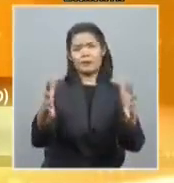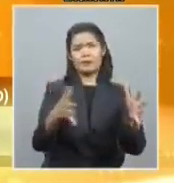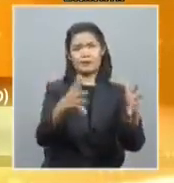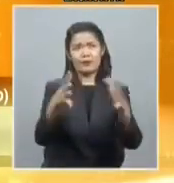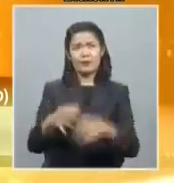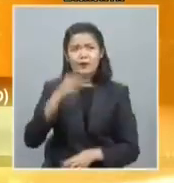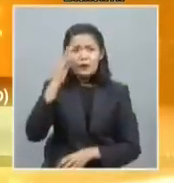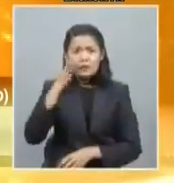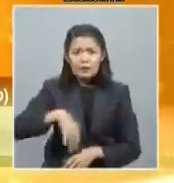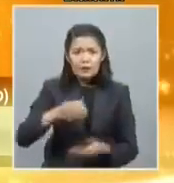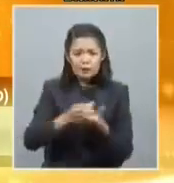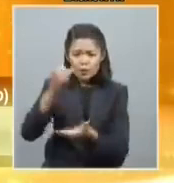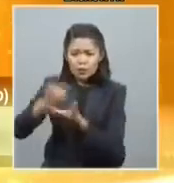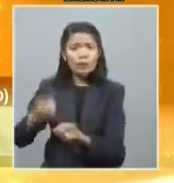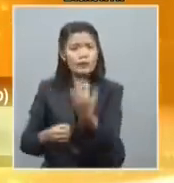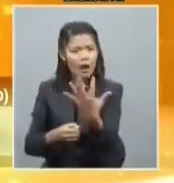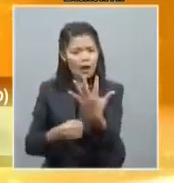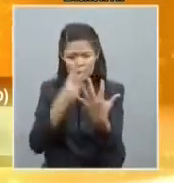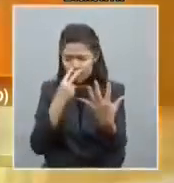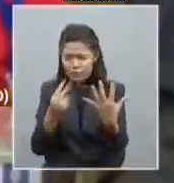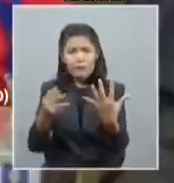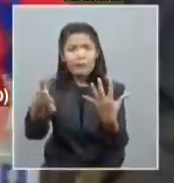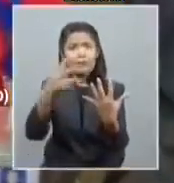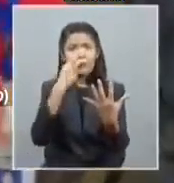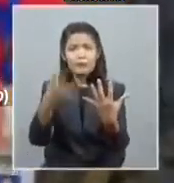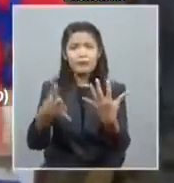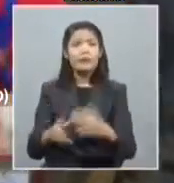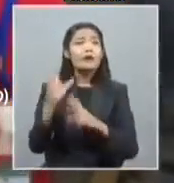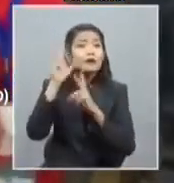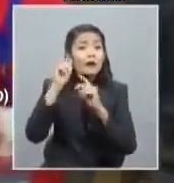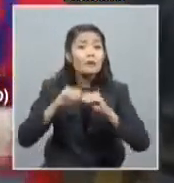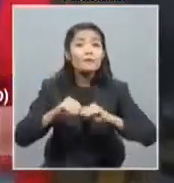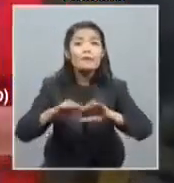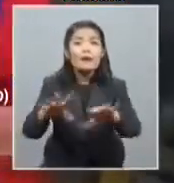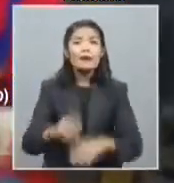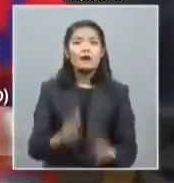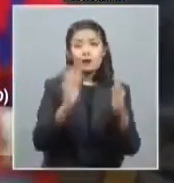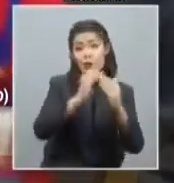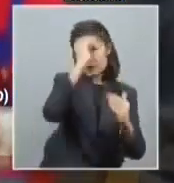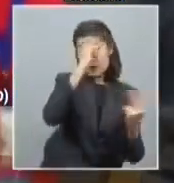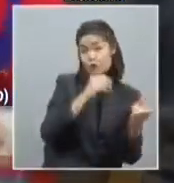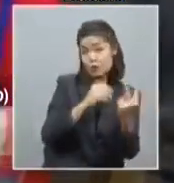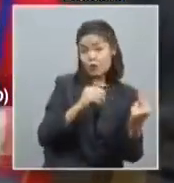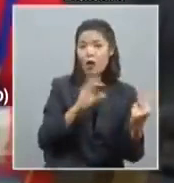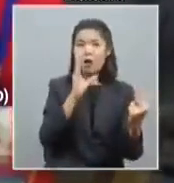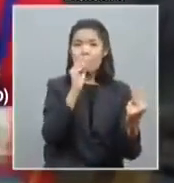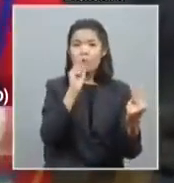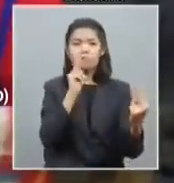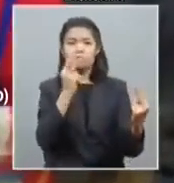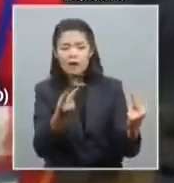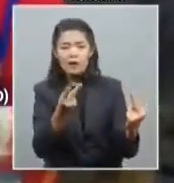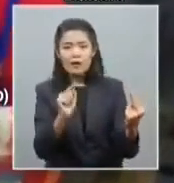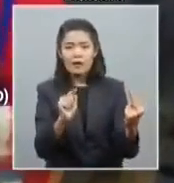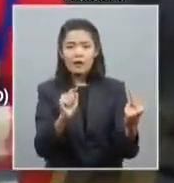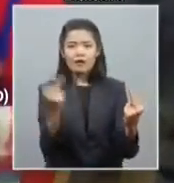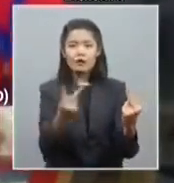วด ไม่มีค่ะ มันมีข่าวออกมาในทำนองว่า2นักศึกษานี้กลับคำให้การทั้ง2ก็ยืน